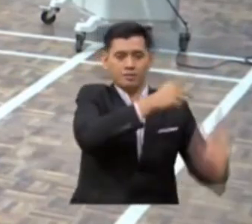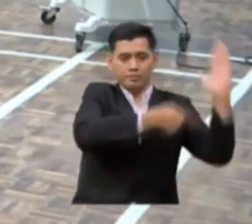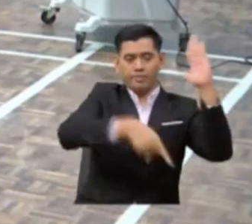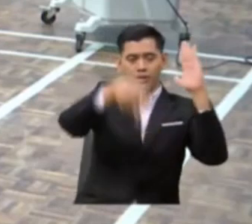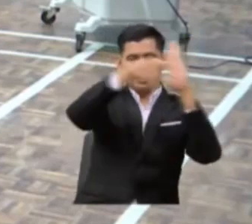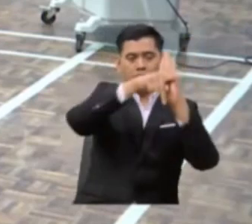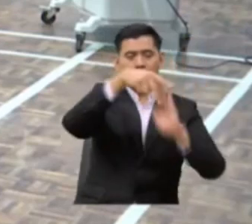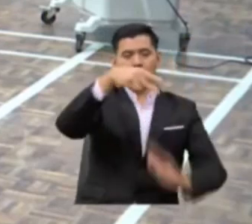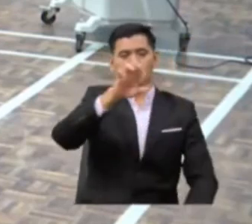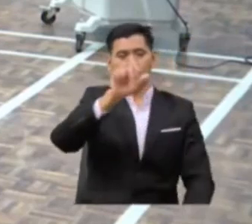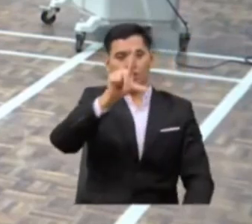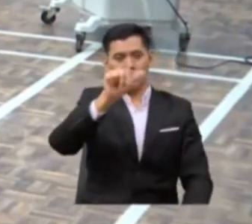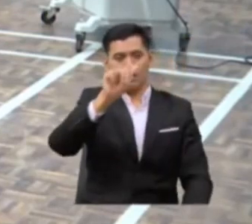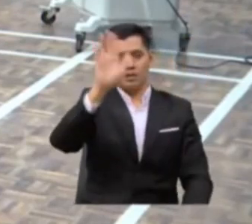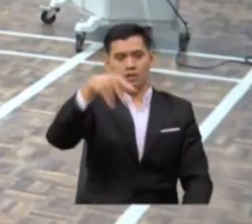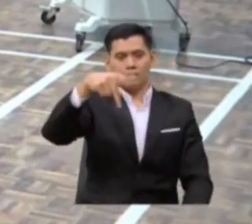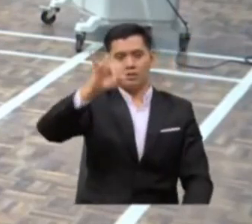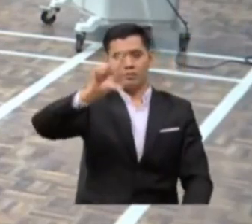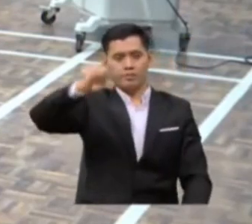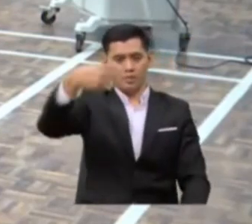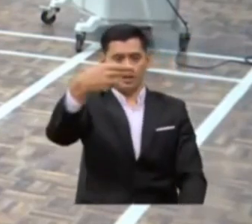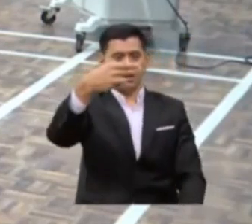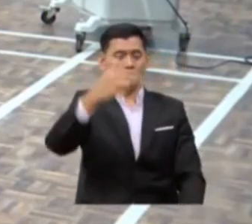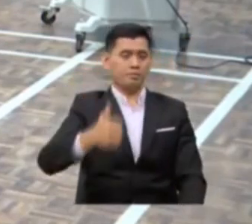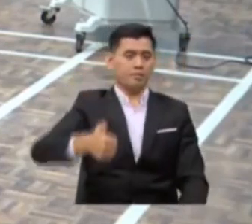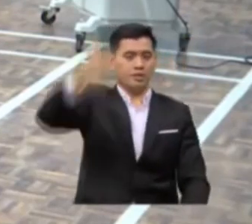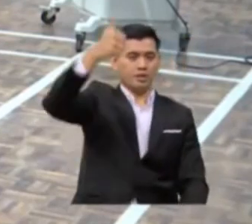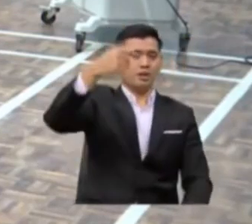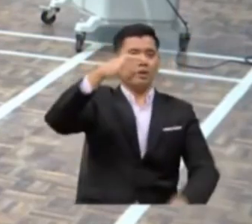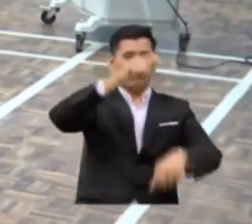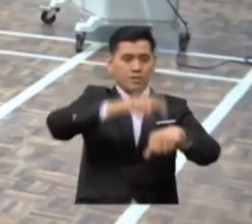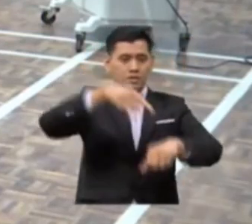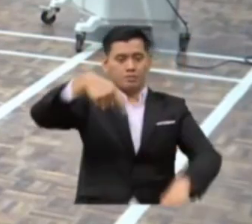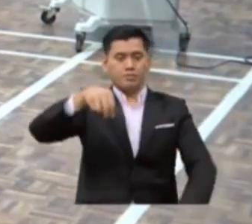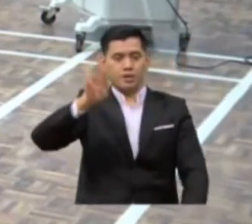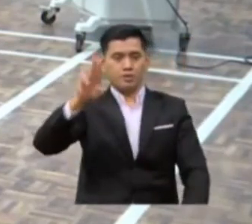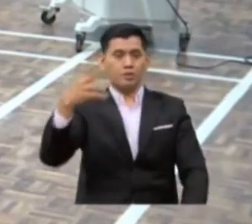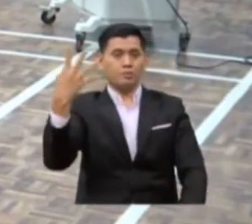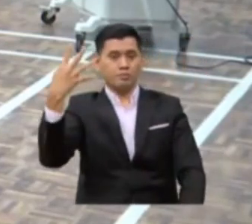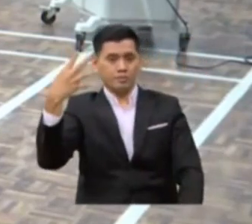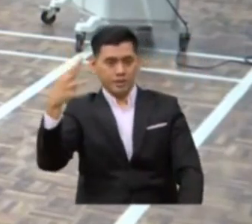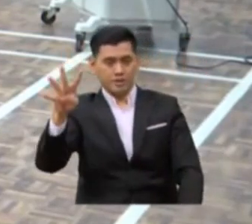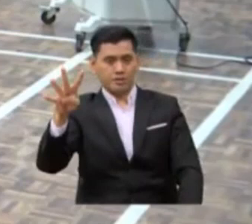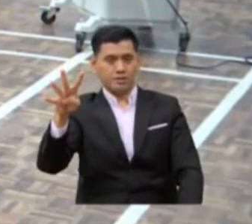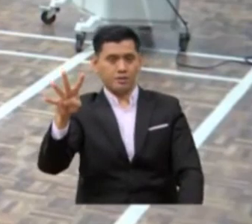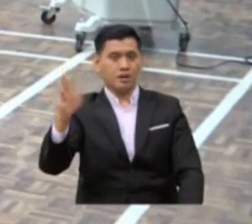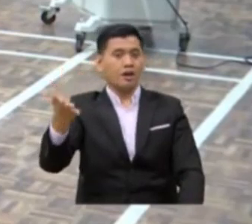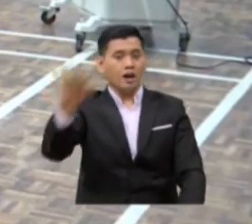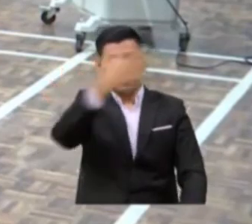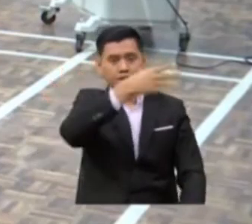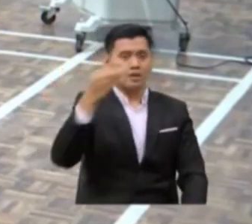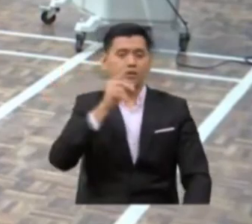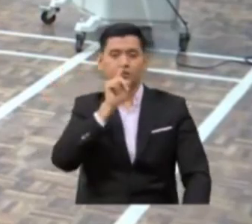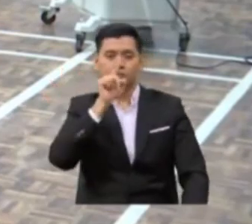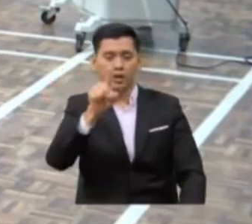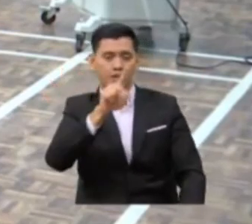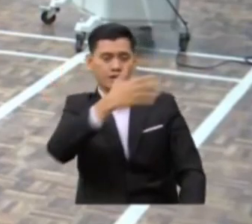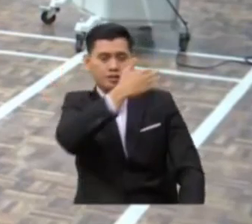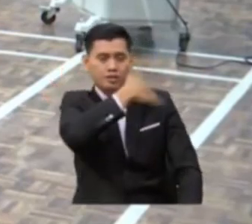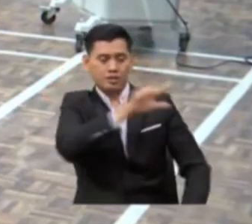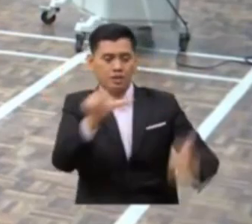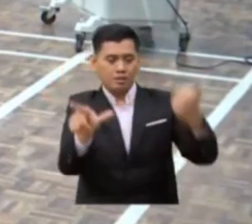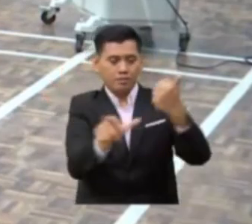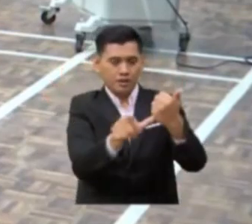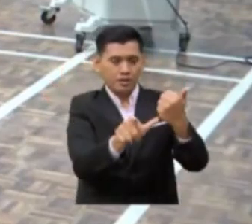Kuala Pilah yang mana beliau memenanginya pada PRU 14 yang lalu dan beliau juga merupakan bekas Timbalan